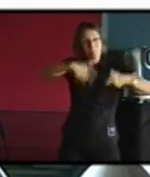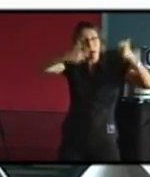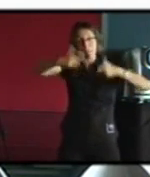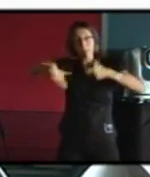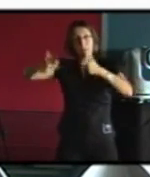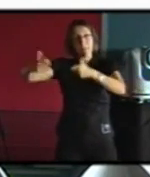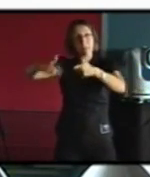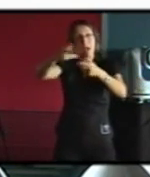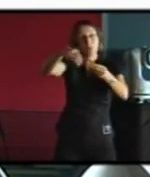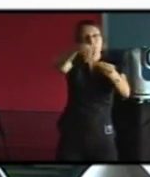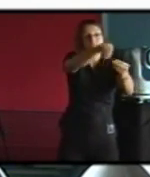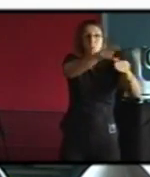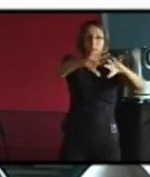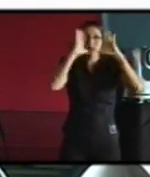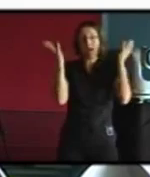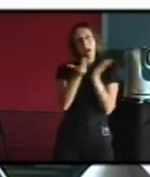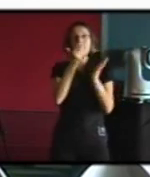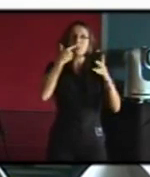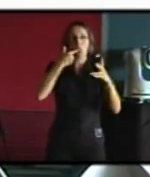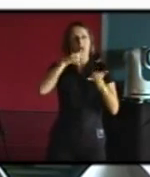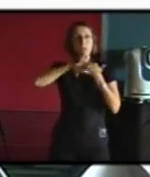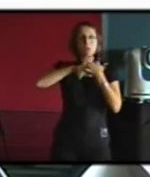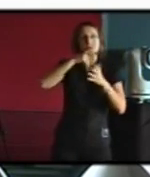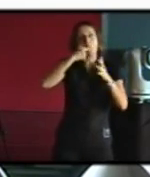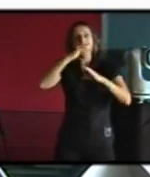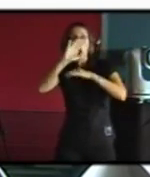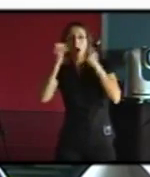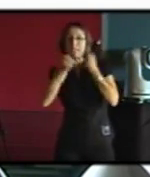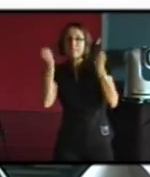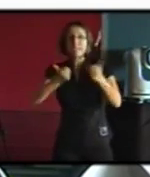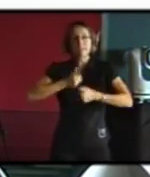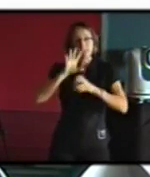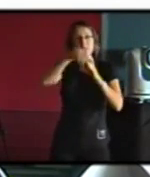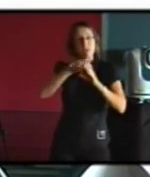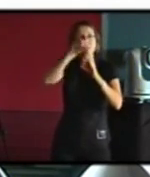importante. Donc je pense qu'à un moment donné, on peut retrouver des formes d'intensité urbaine